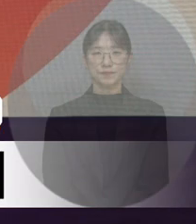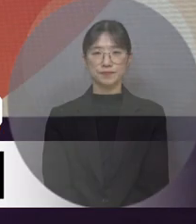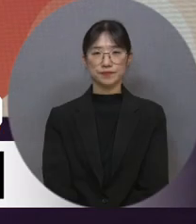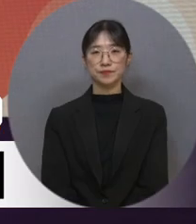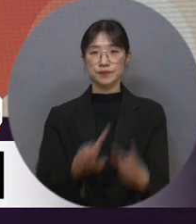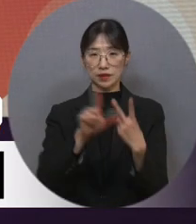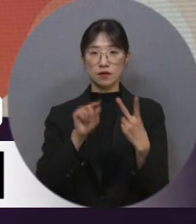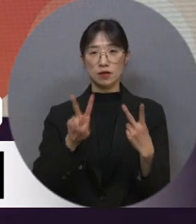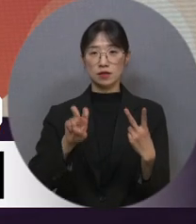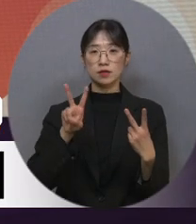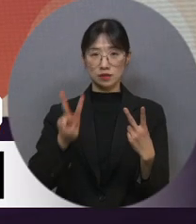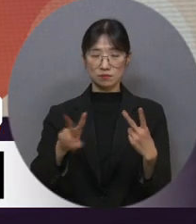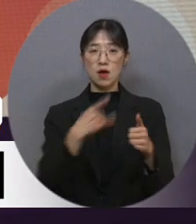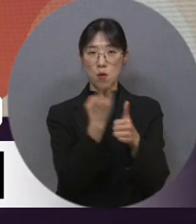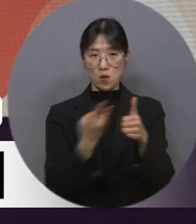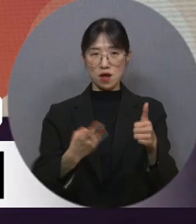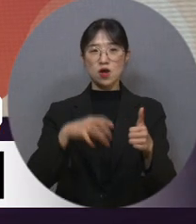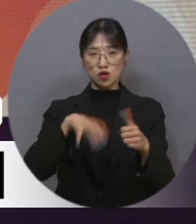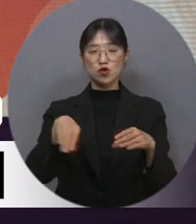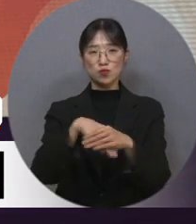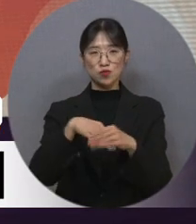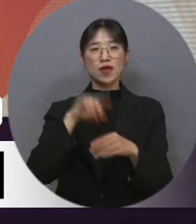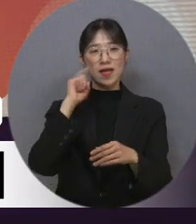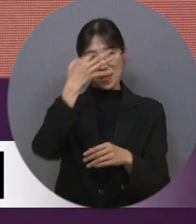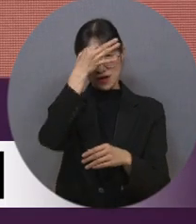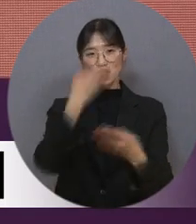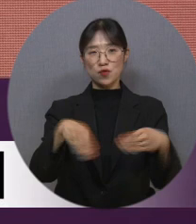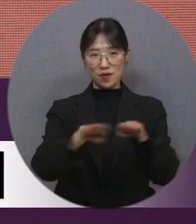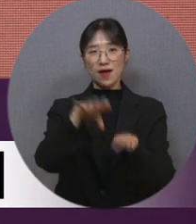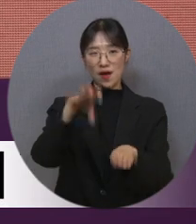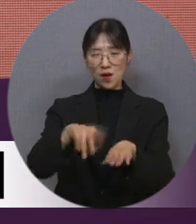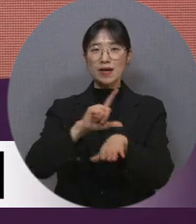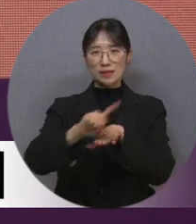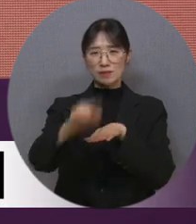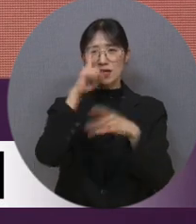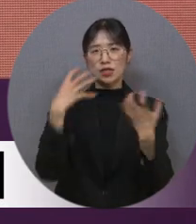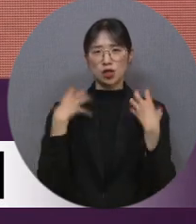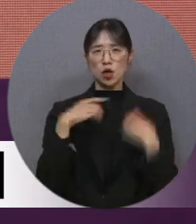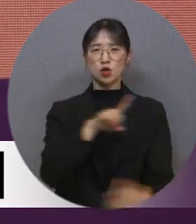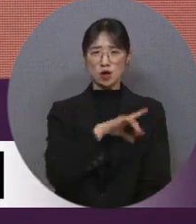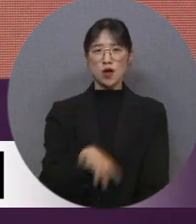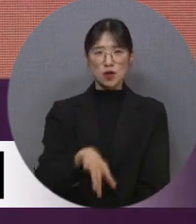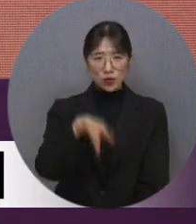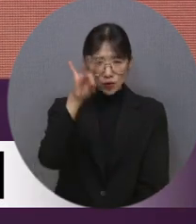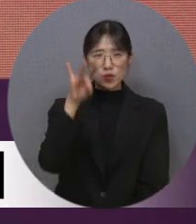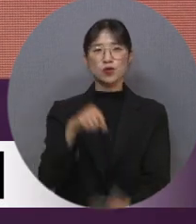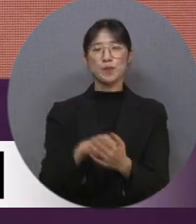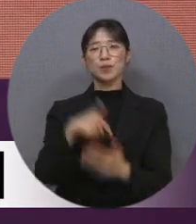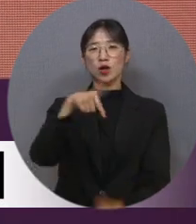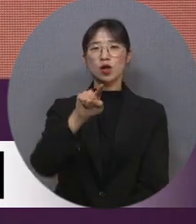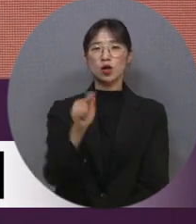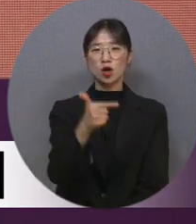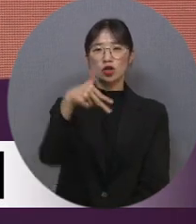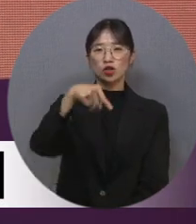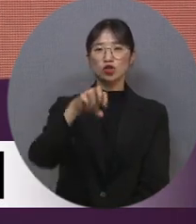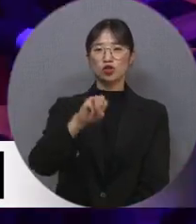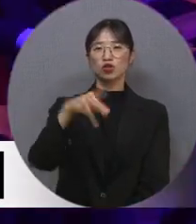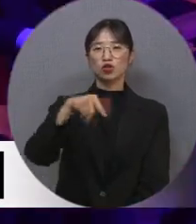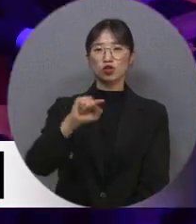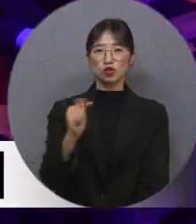지난 2월 22일 횡성군 문화예술회관에서 지자체 최초로 건중년 실천 선포식이